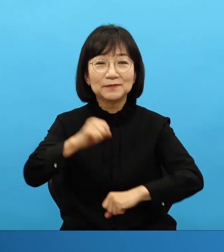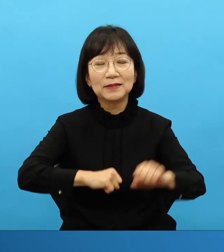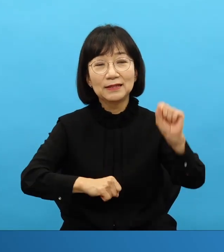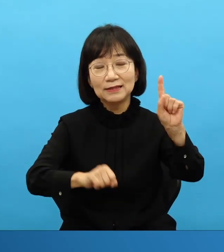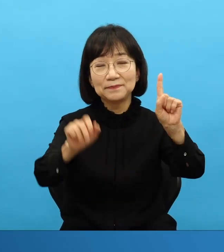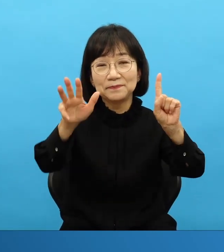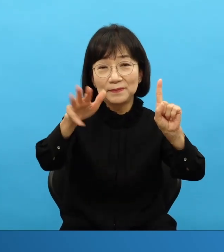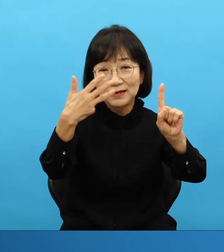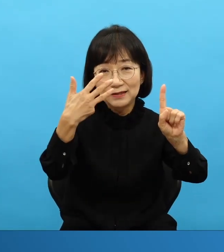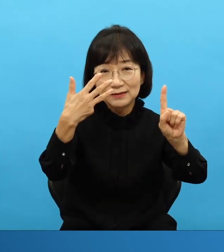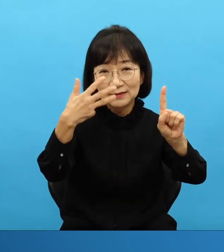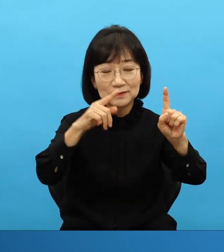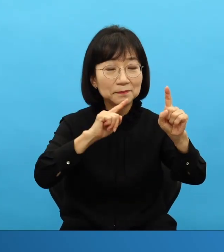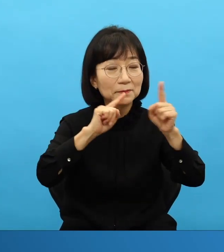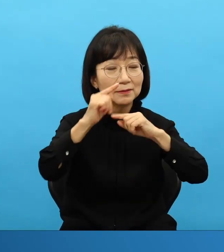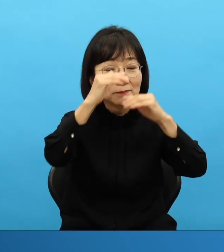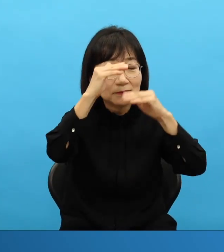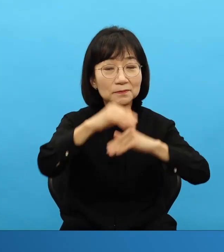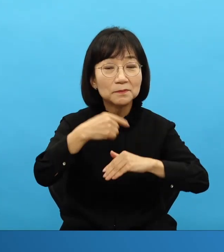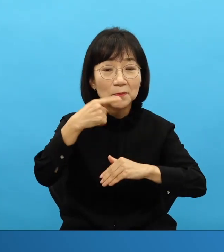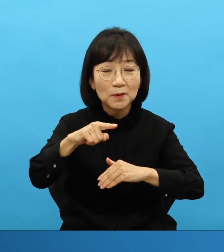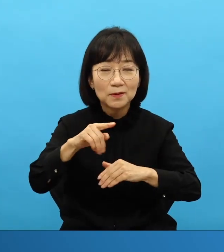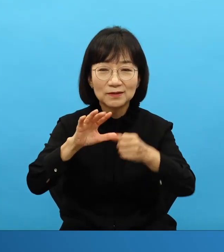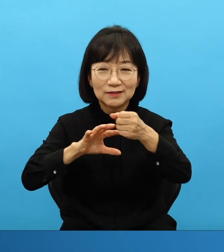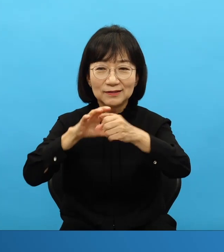行传1章8节的话语是世界福音化。